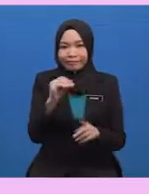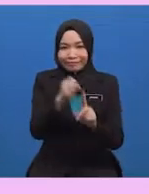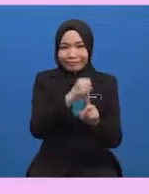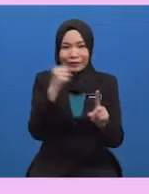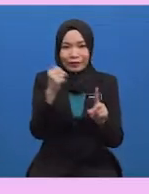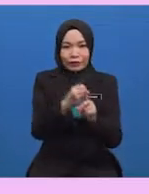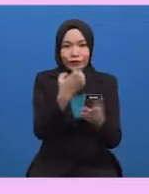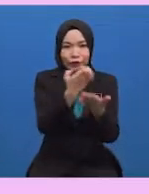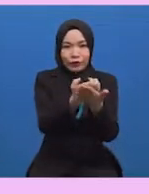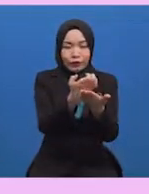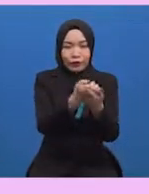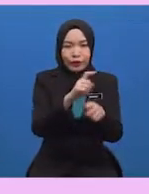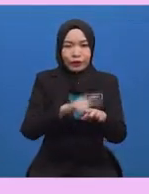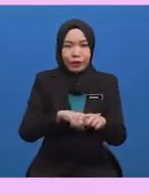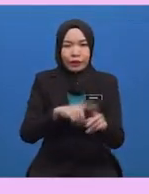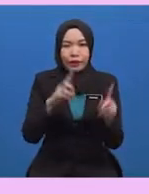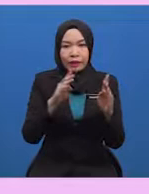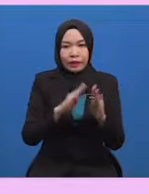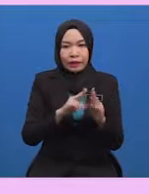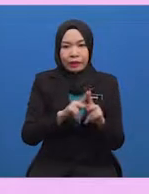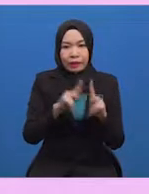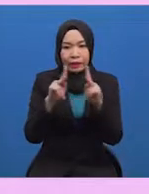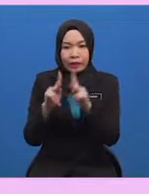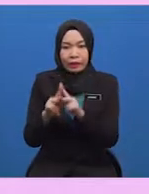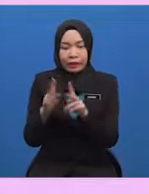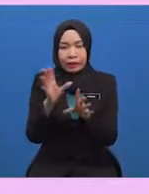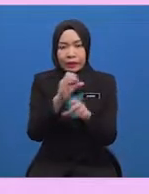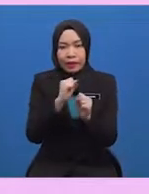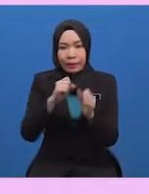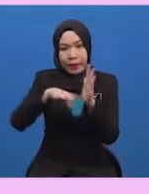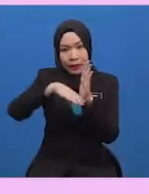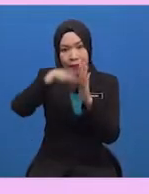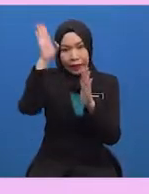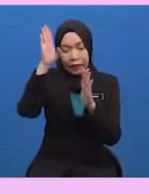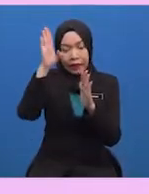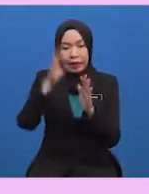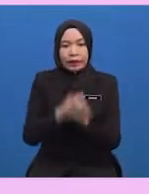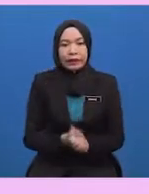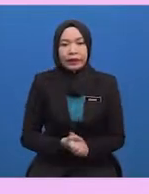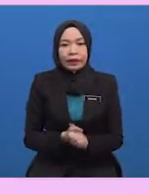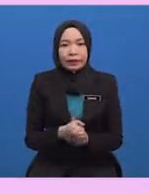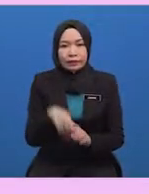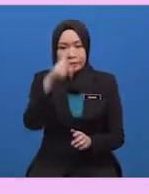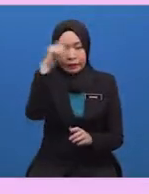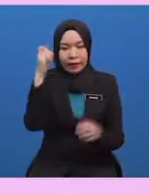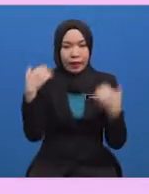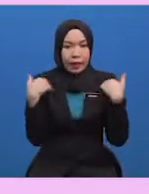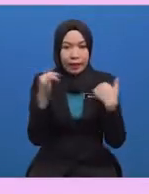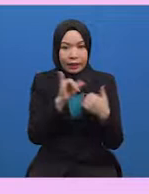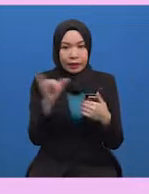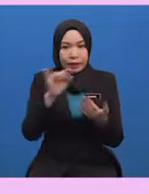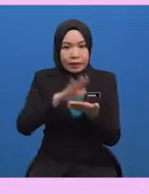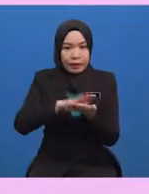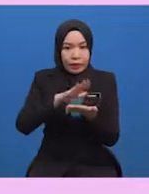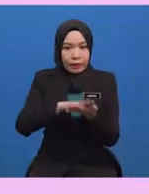dapat meningkatkan kualiti hidup penduduk desa seperti kemasukan klinik desa, sekolah,